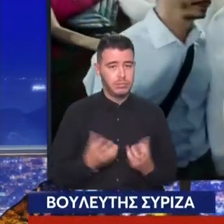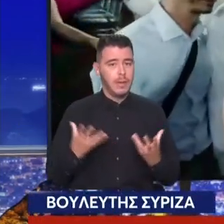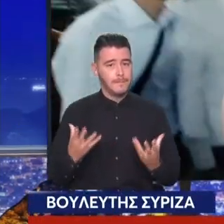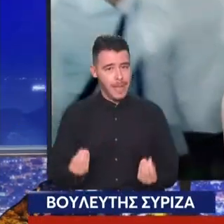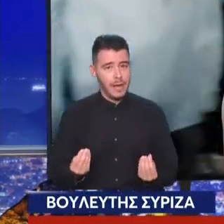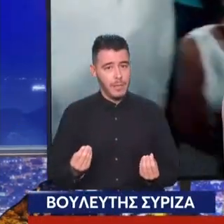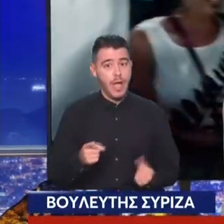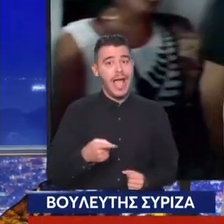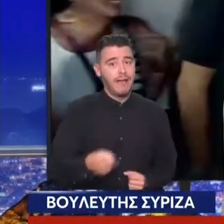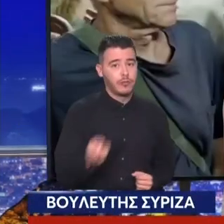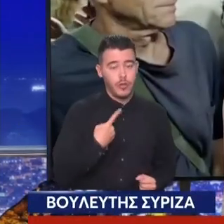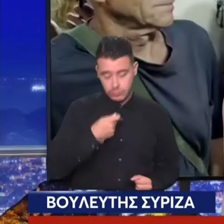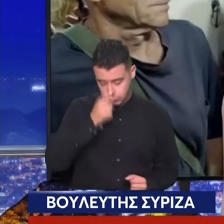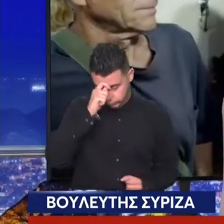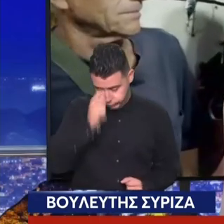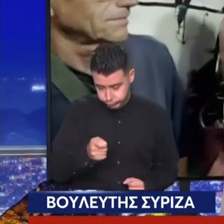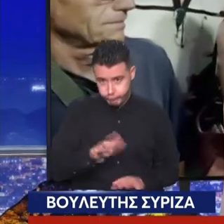για παράδειγμα. Έτσι δεν είναι.